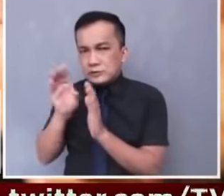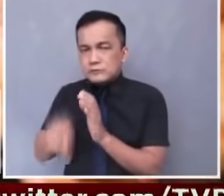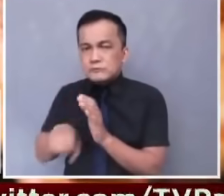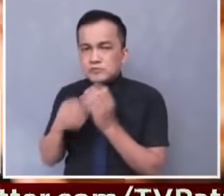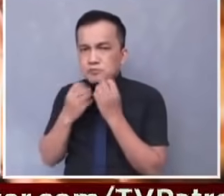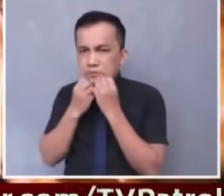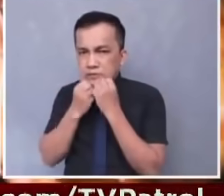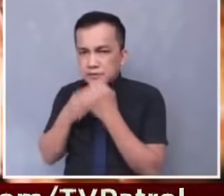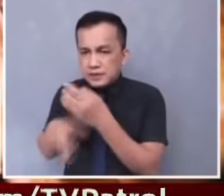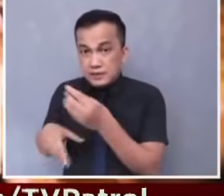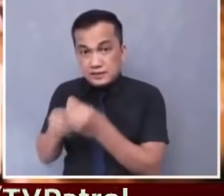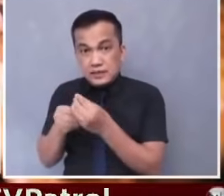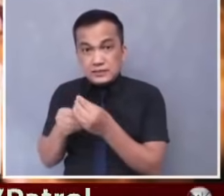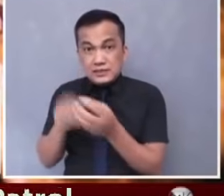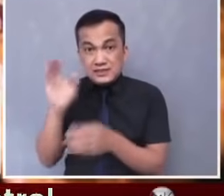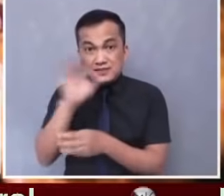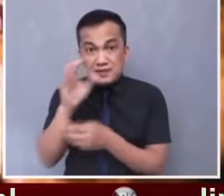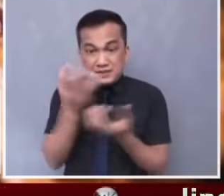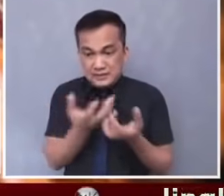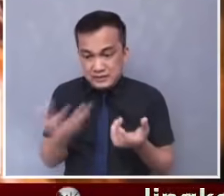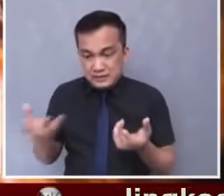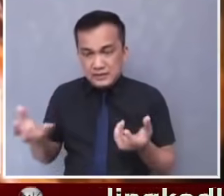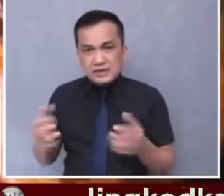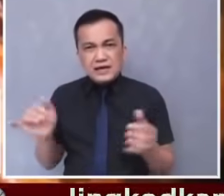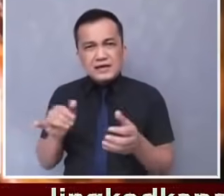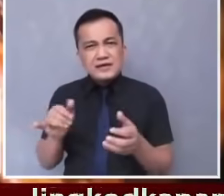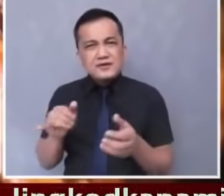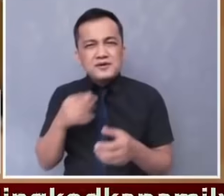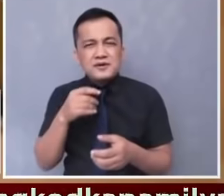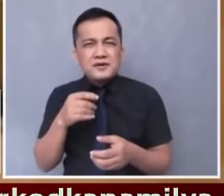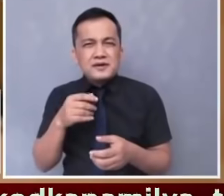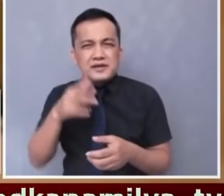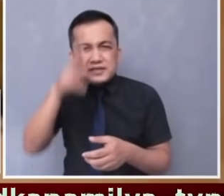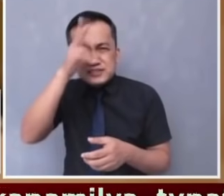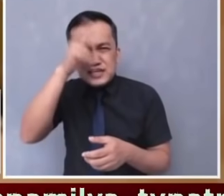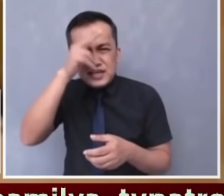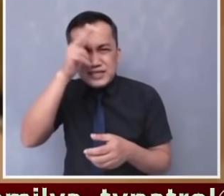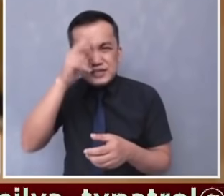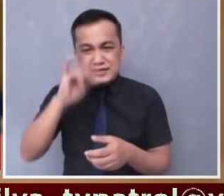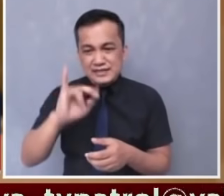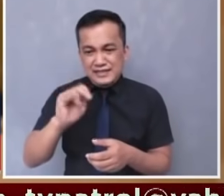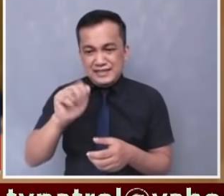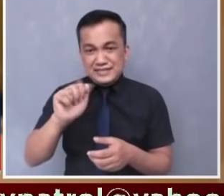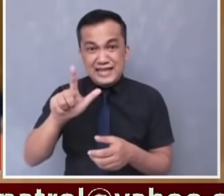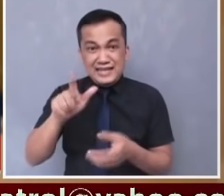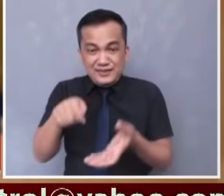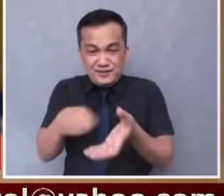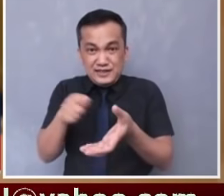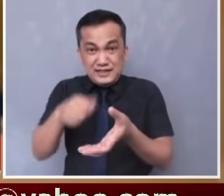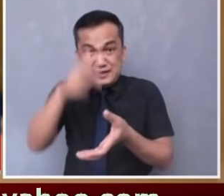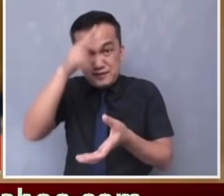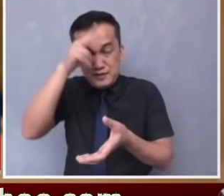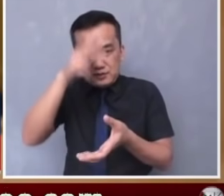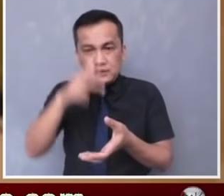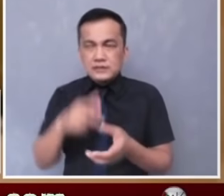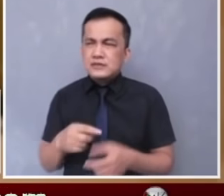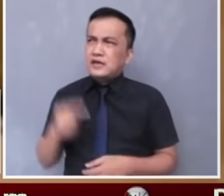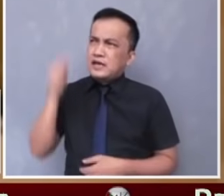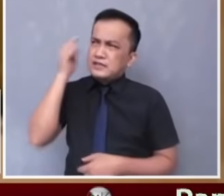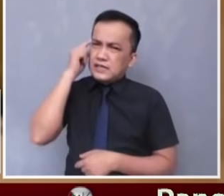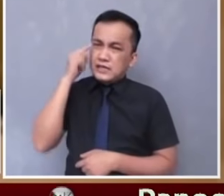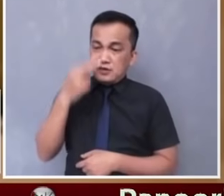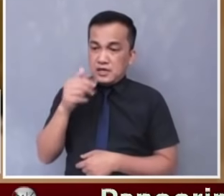Buena, kagaya ng lechon manok o chicken inasal. Mas kinoconsider namin, siyempre, yung ham. Kung meron galing